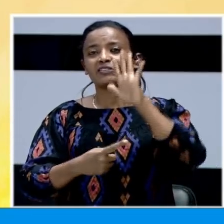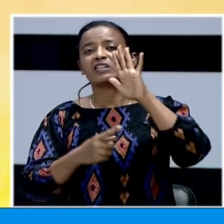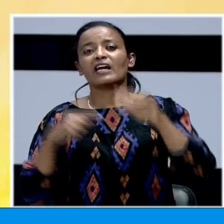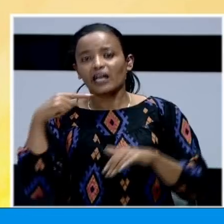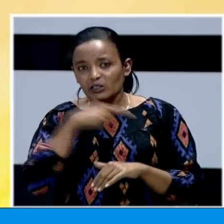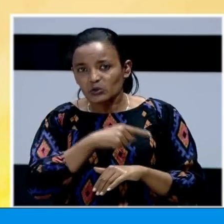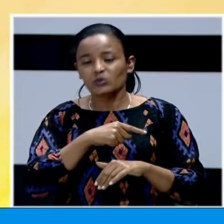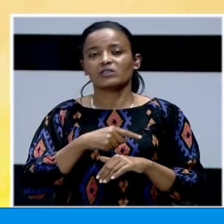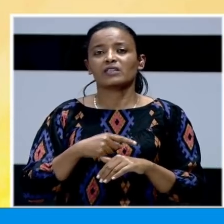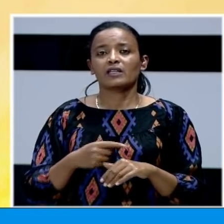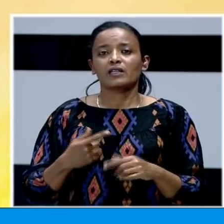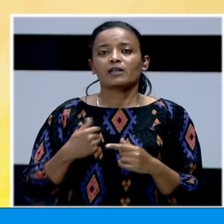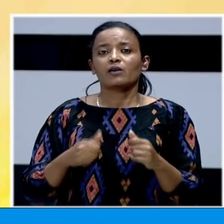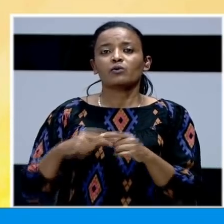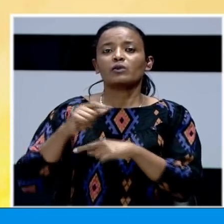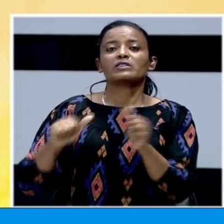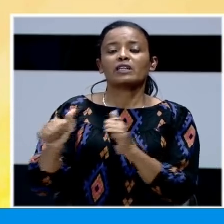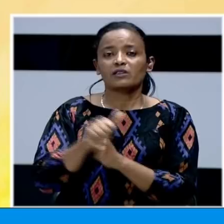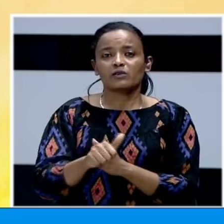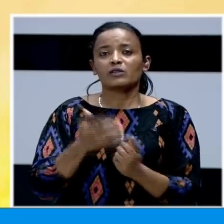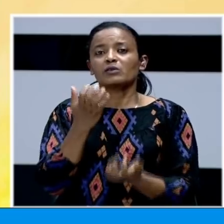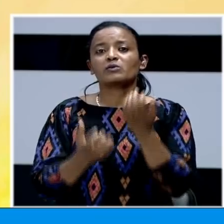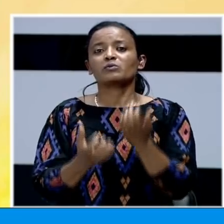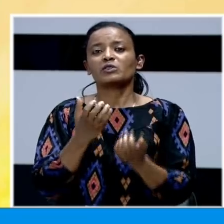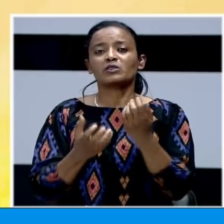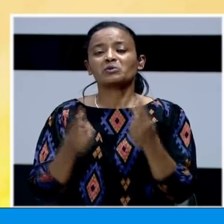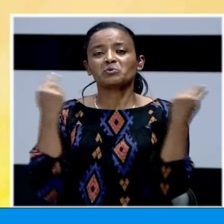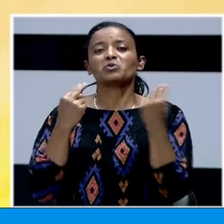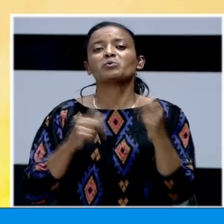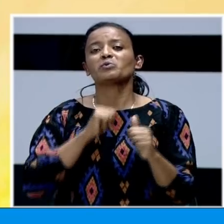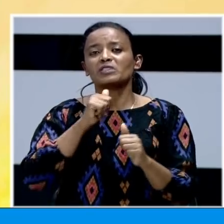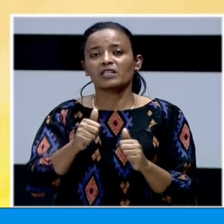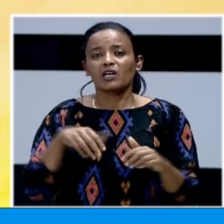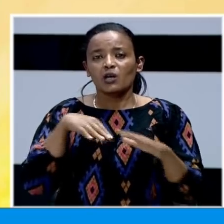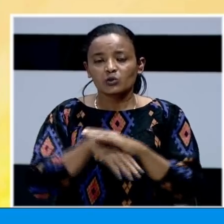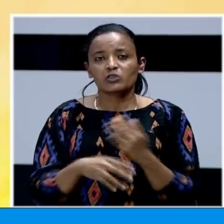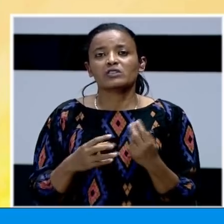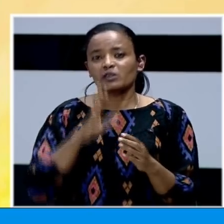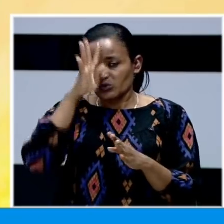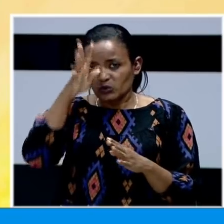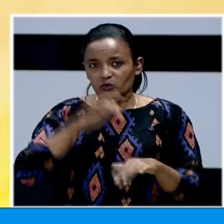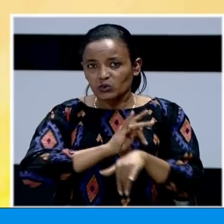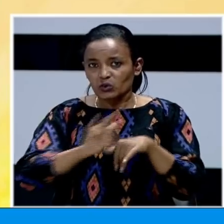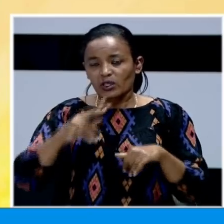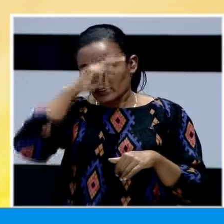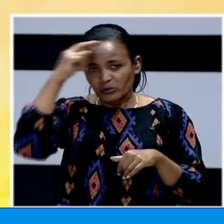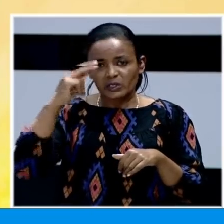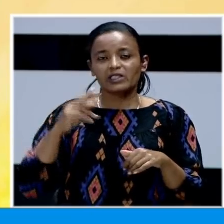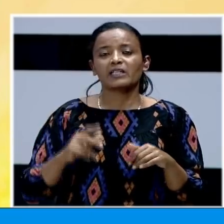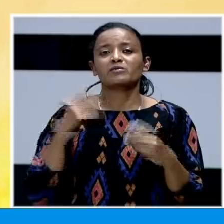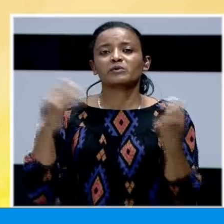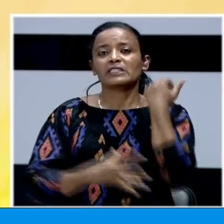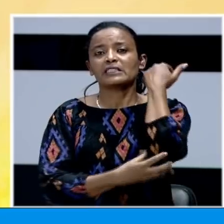ሓሶት ብምምርኳስ ካብኡ ሕልፍ እንተኢሉ ድማ መጠኖም ወይ ፋይዶኦም ብዘየገድስ ኣብ ውሽጥና ብዝፍጠሩ ጉድለታት ከም ምኽንያት ብምጥቃም